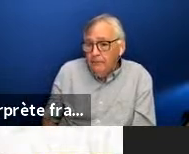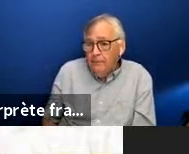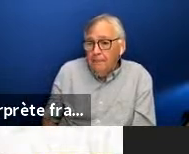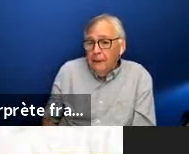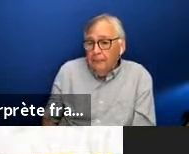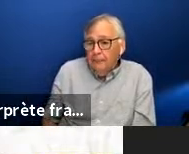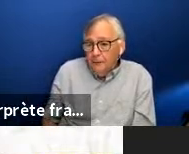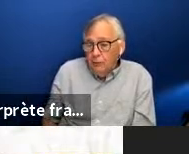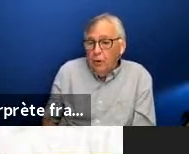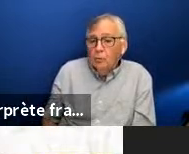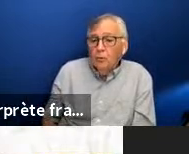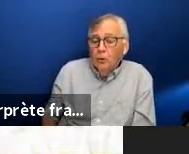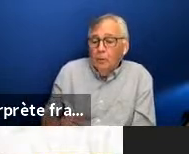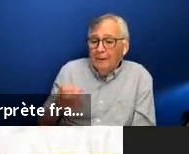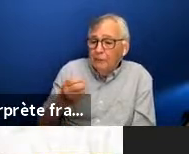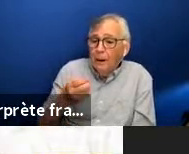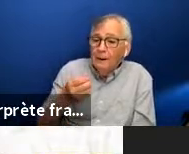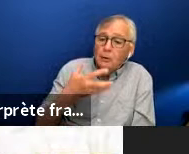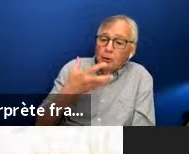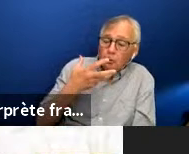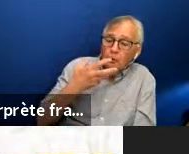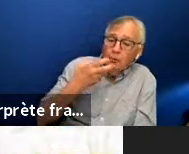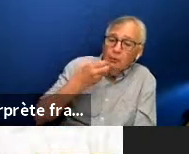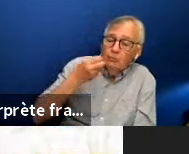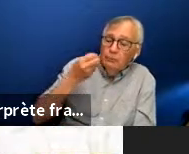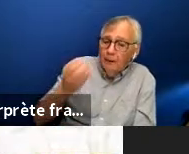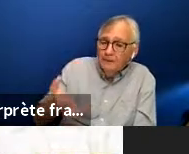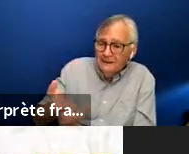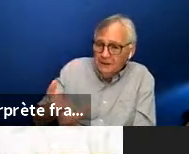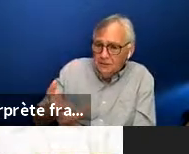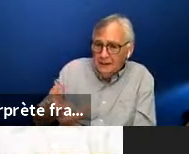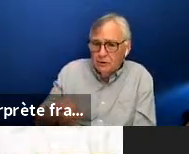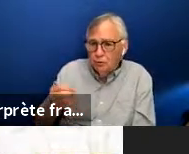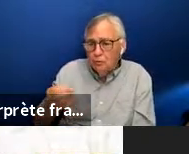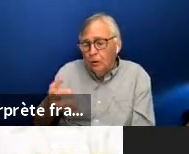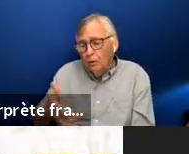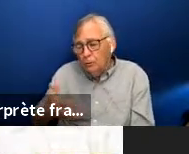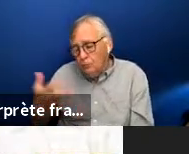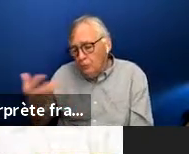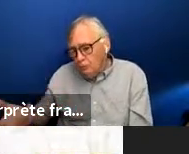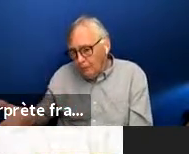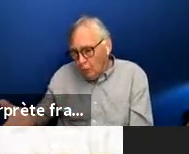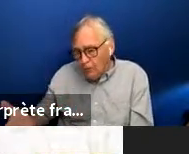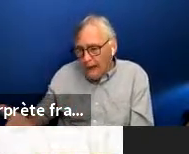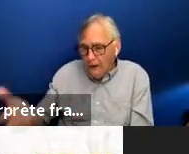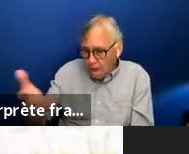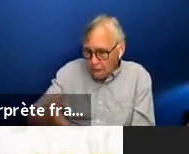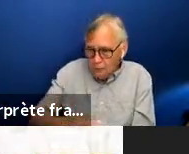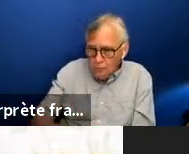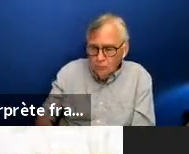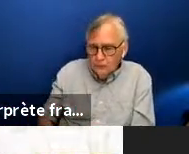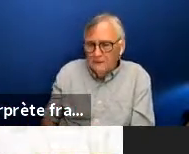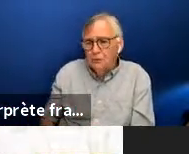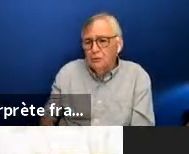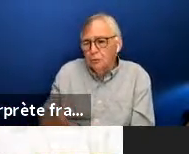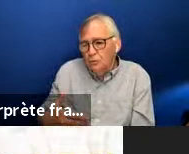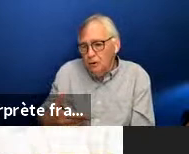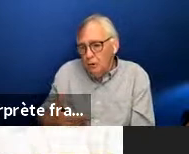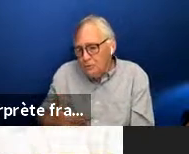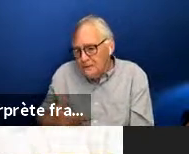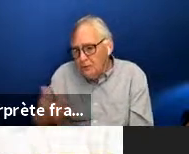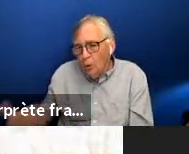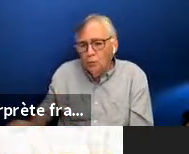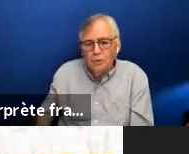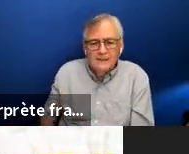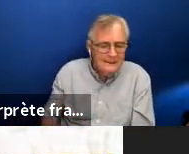variés. Donc, parfois, il peut y avoir des étudiants sourds ou dans vos classes ou des personnes sourdes